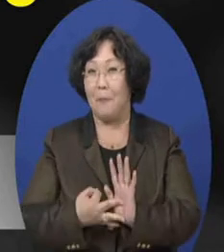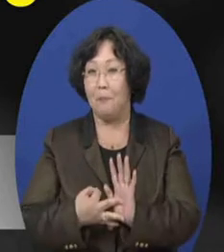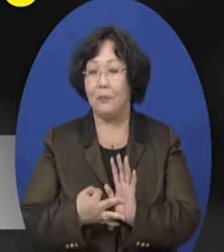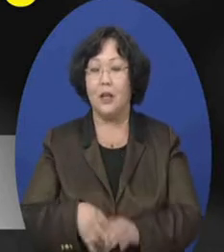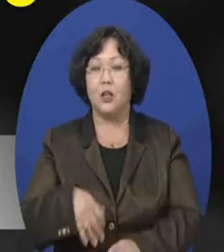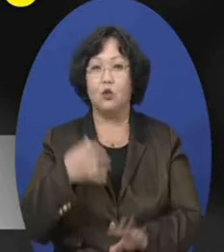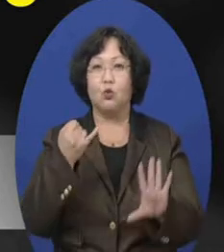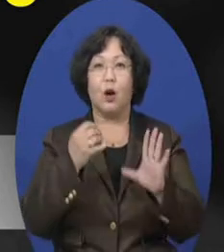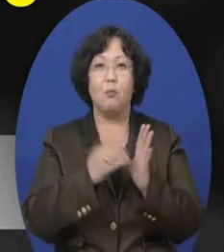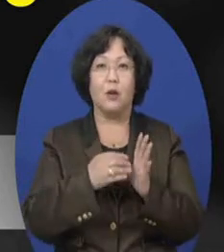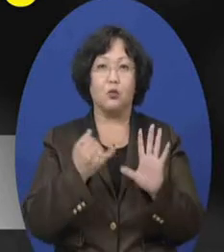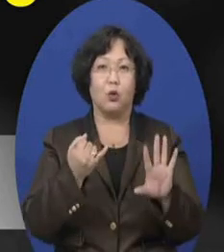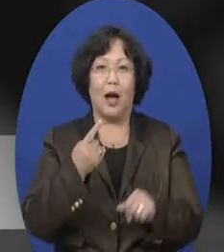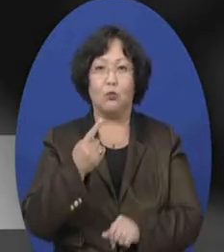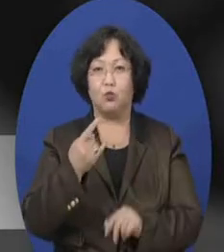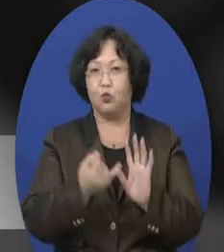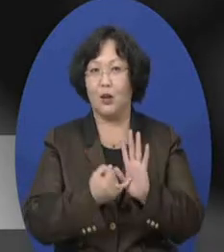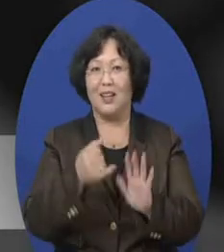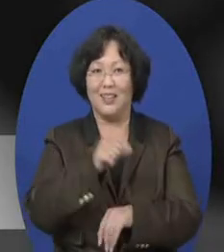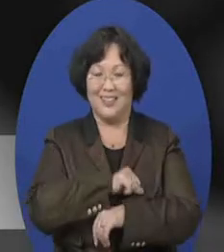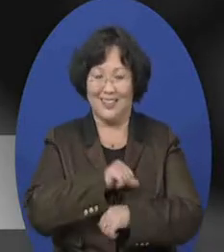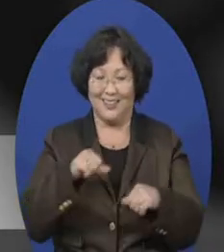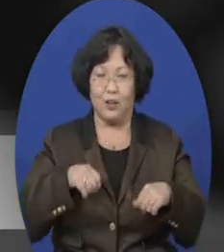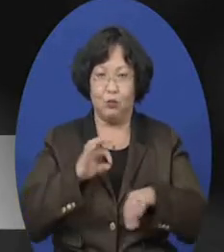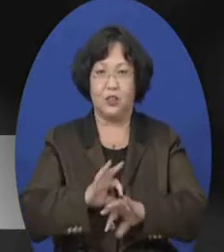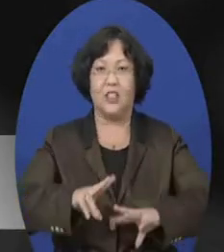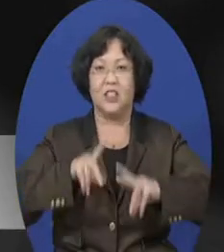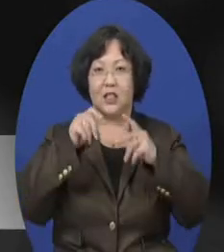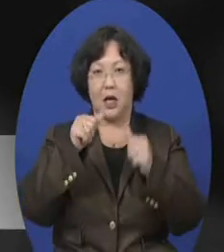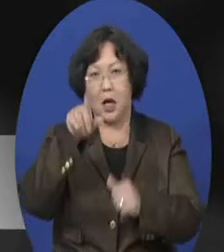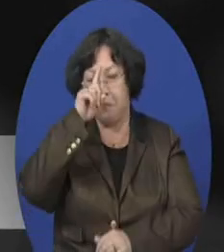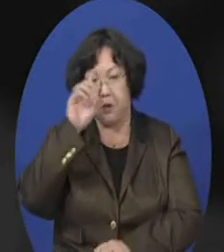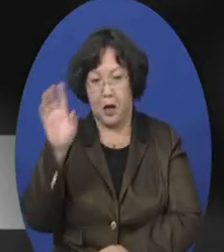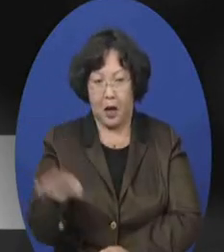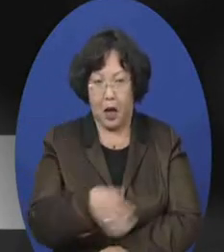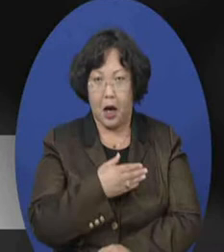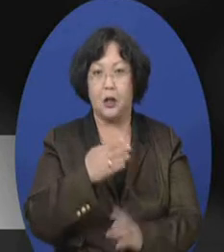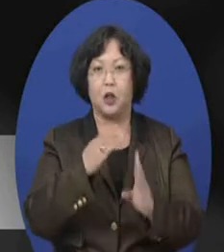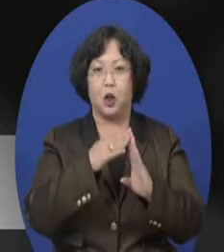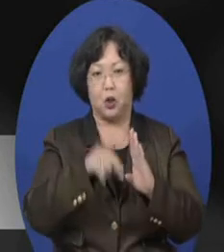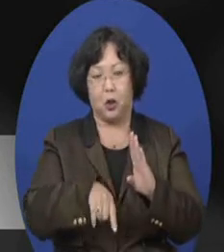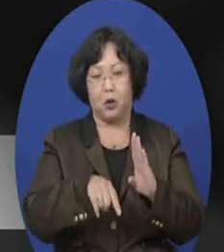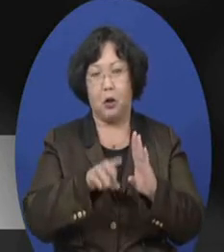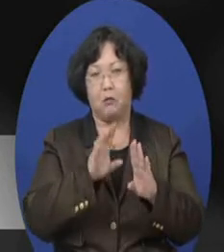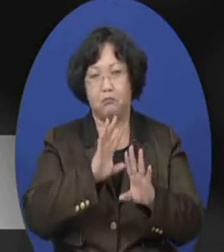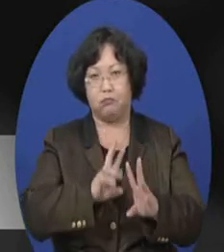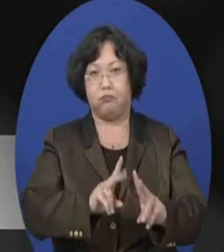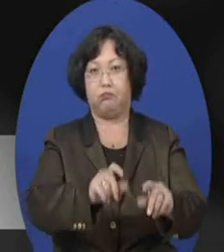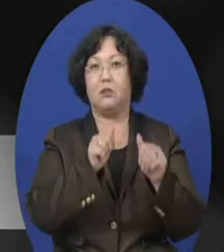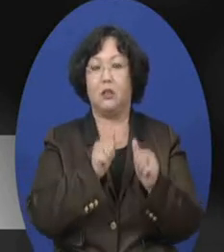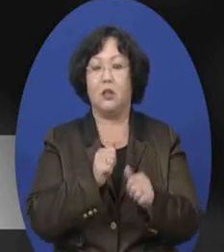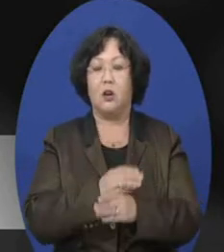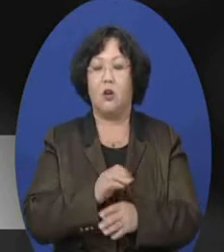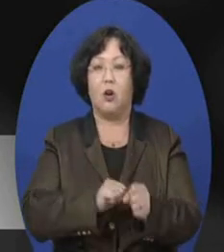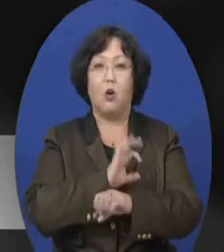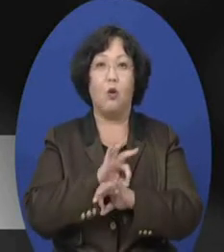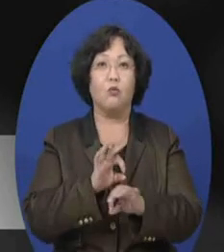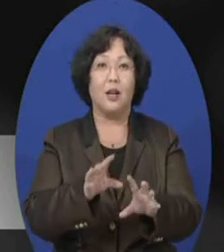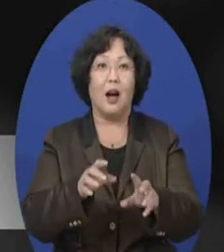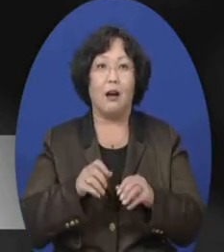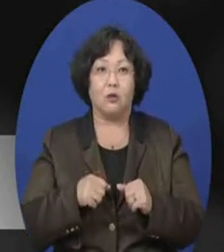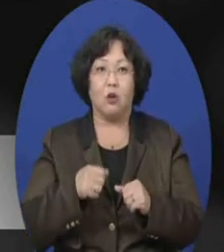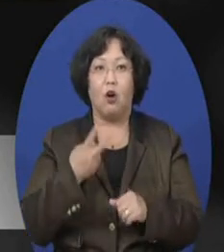хугацаанд 6616 иргэн эдгэрч эмнэлгийн болон гэрийн ажиглалтаас гарлаа. Одоогоор коронавирусны халдварын улмаас улсын